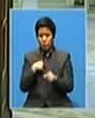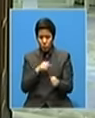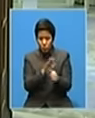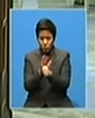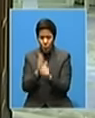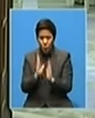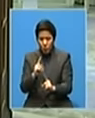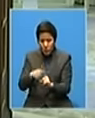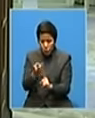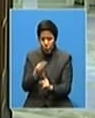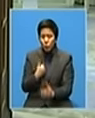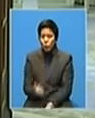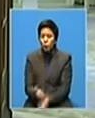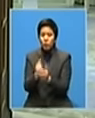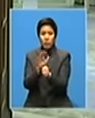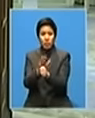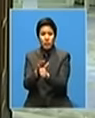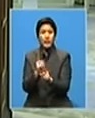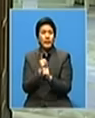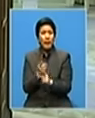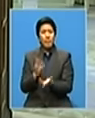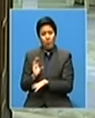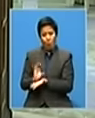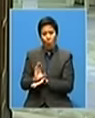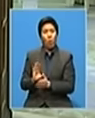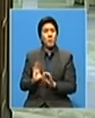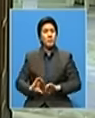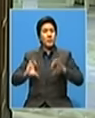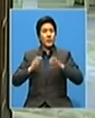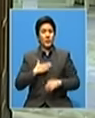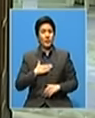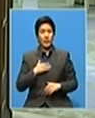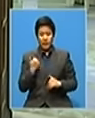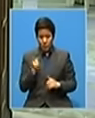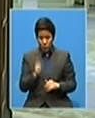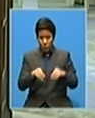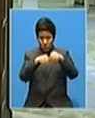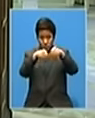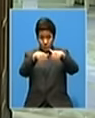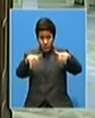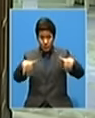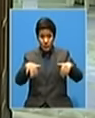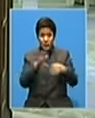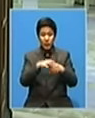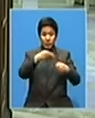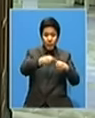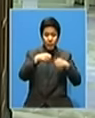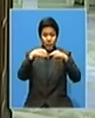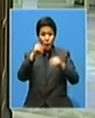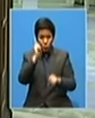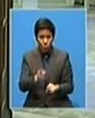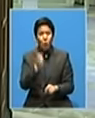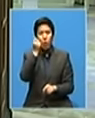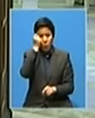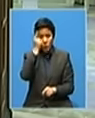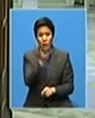ผู้ที่มีรายได้น้อยนะมากน้อยไปตามงบประมาณที่มีอยู่ทั้งนี้ก็เพื่อให้โครงสร้างพลังงานนะเข้าสู่ความสมดุลก็ขอให้พี่น้องทำเข้าใจในส่วนนี้นะ